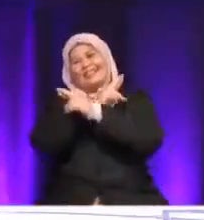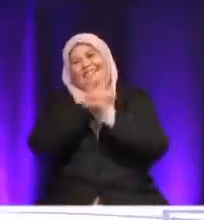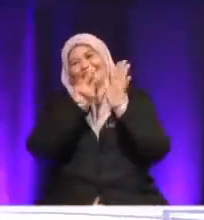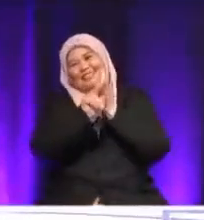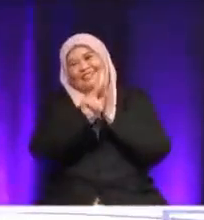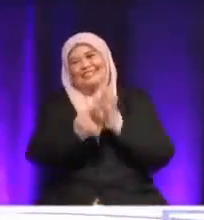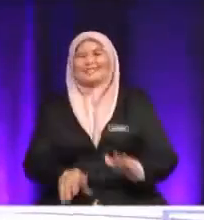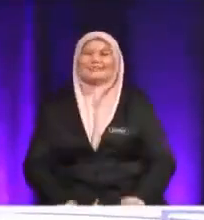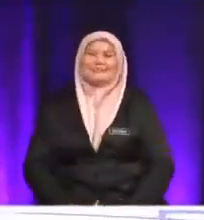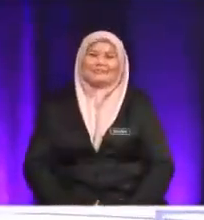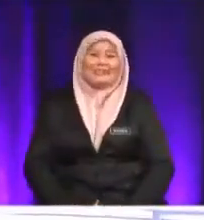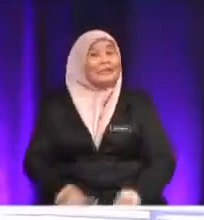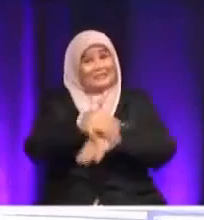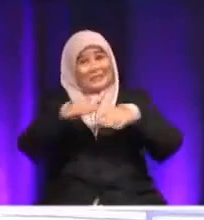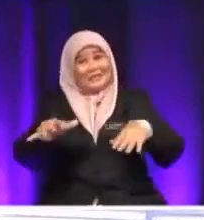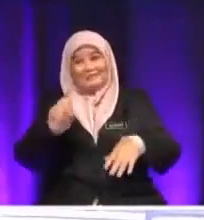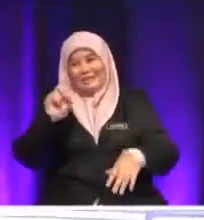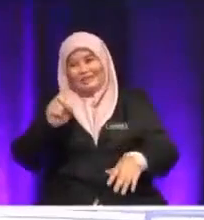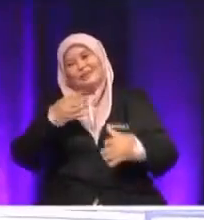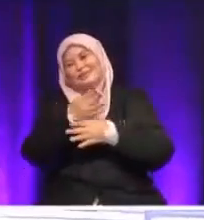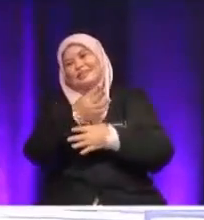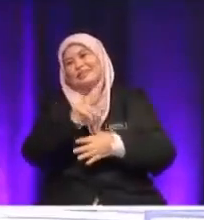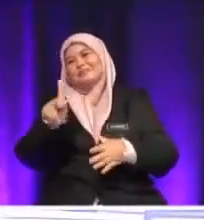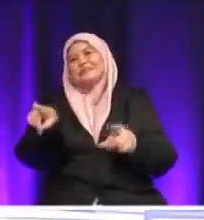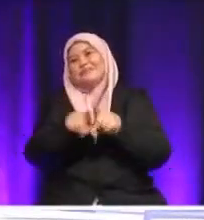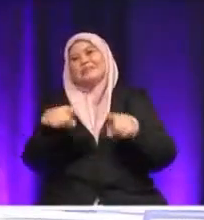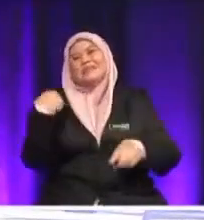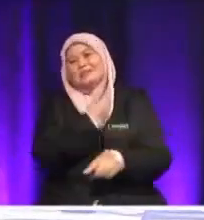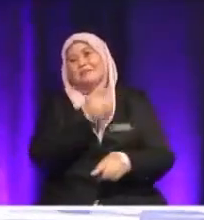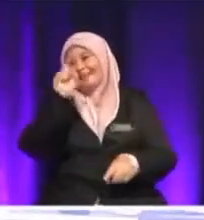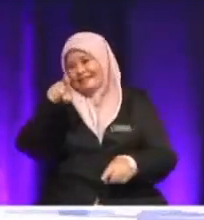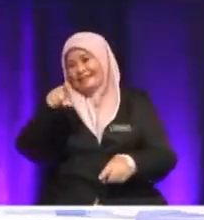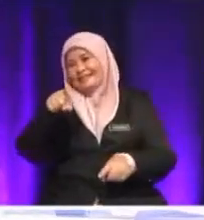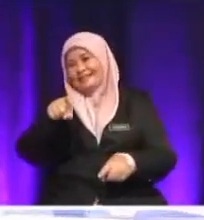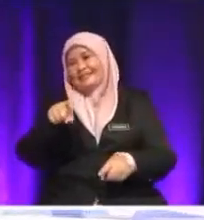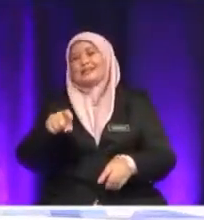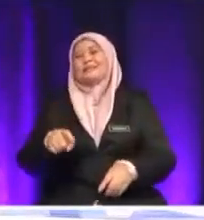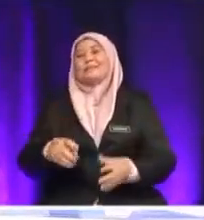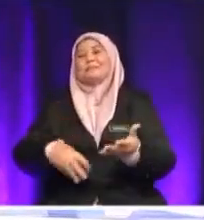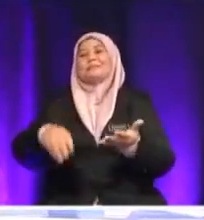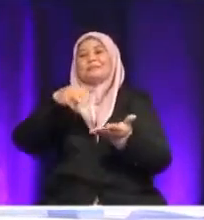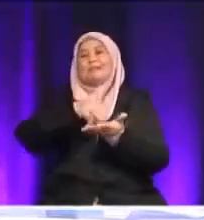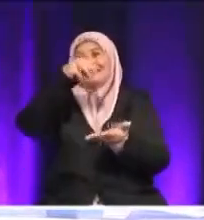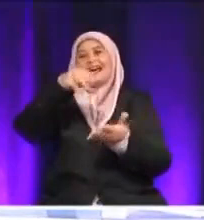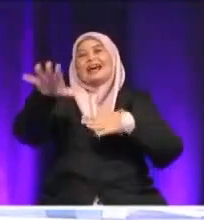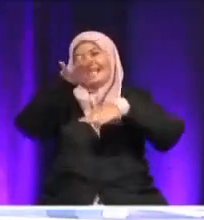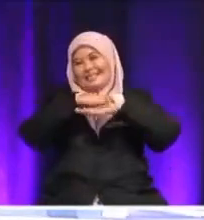Ustaz, boleh kah? Boleh hakim. Jangan ke mana-mana, teruskan bersama dengan kami pastinya dalam slot Menengah Atas.